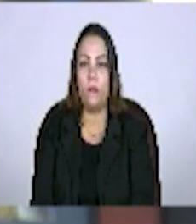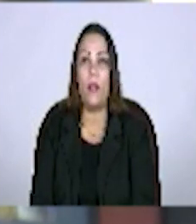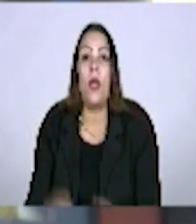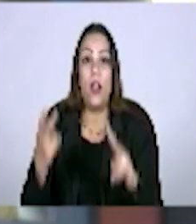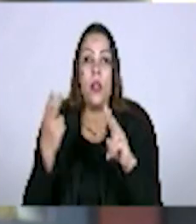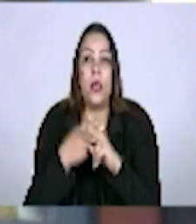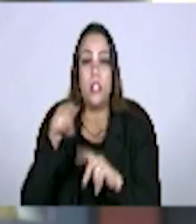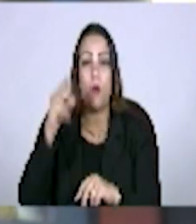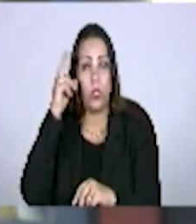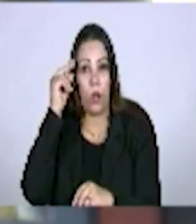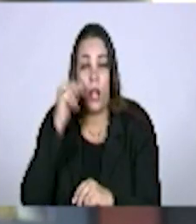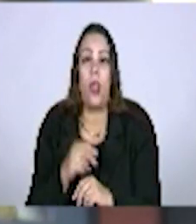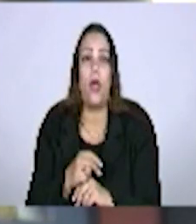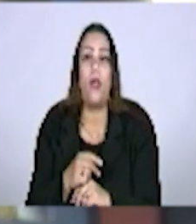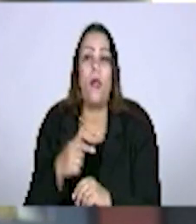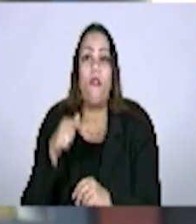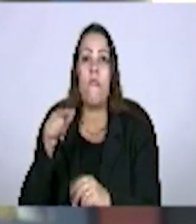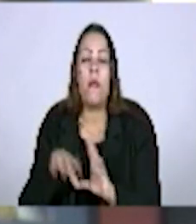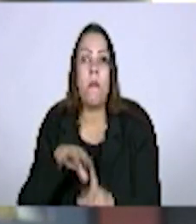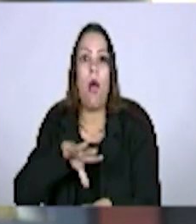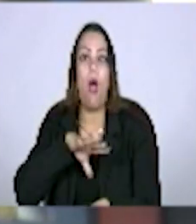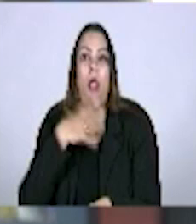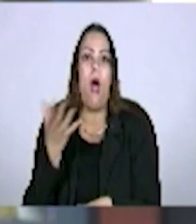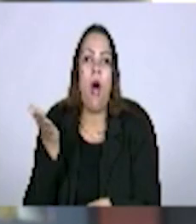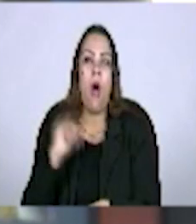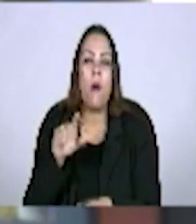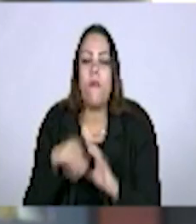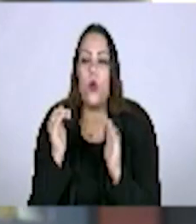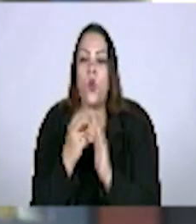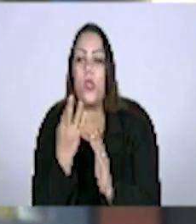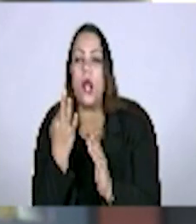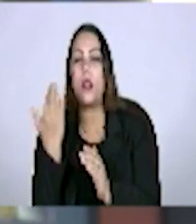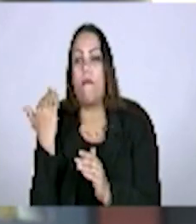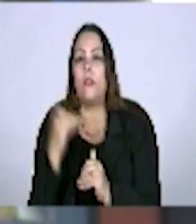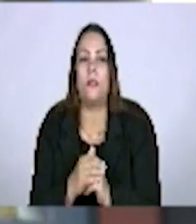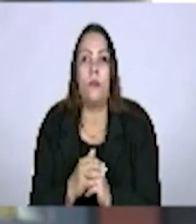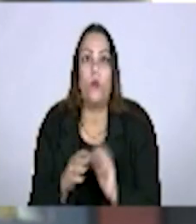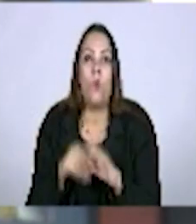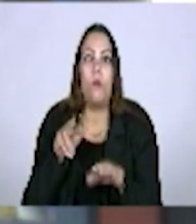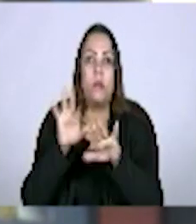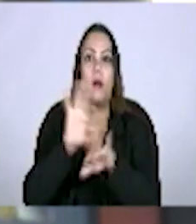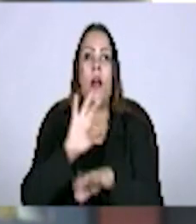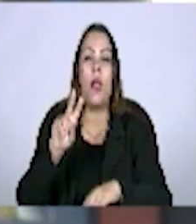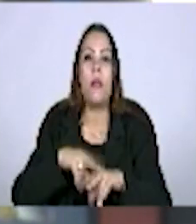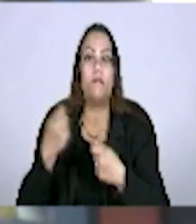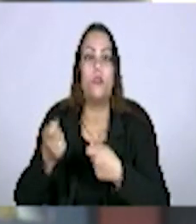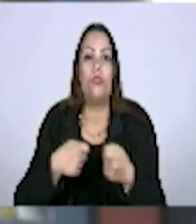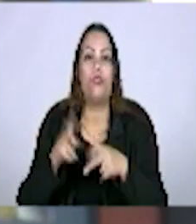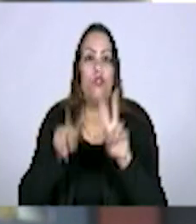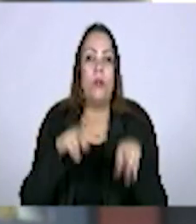الناس جال لهم هلع شديد خلال اليومين الثلاثه اللي فاتوا وجريوا على المتاجر